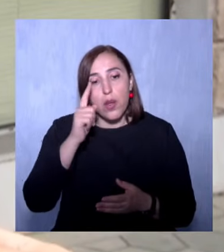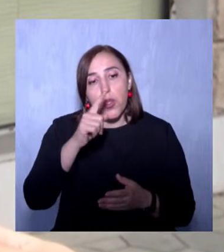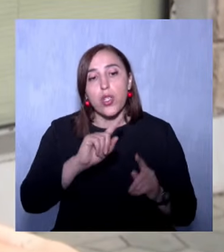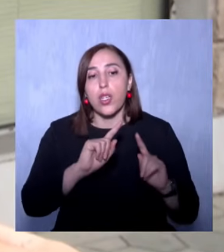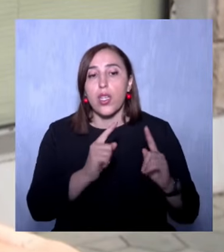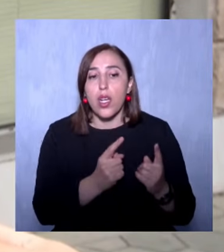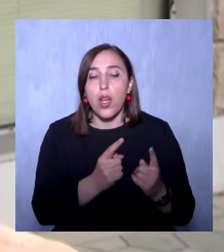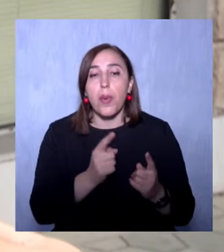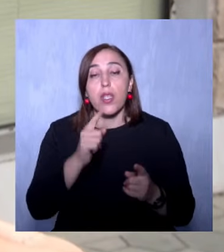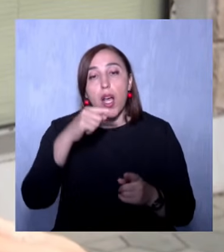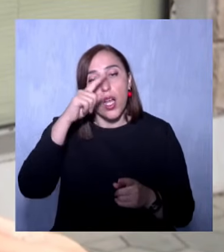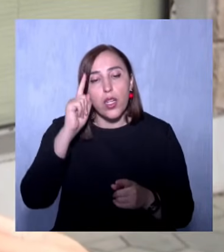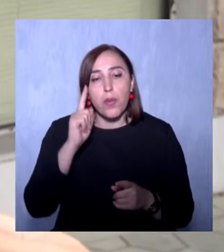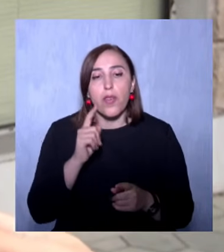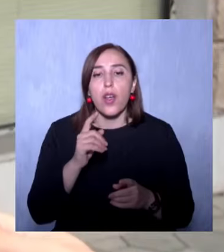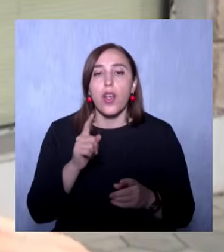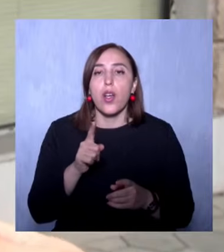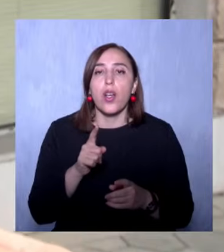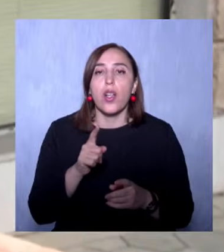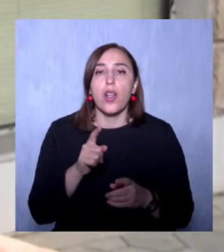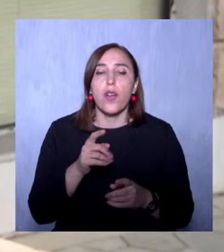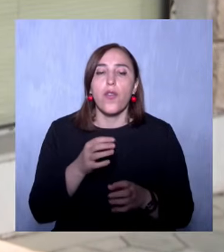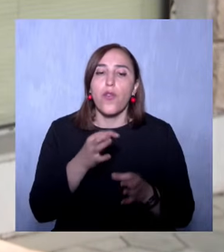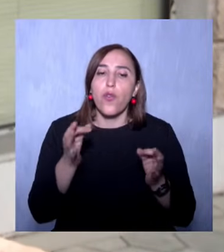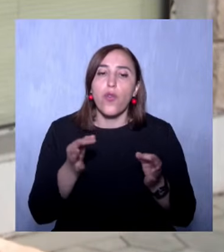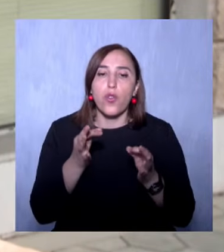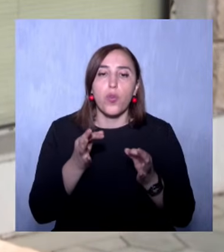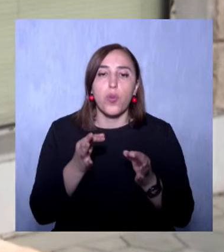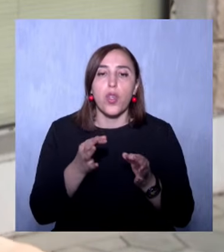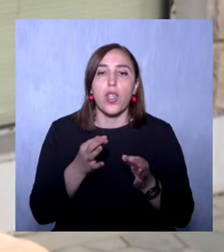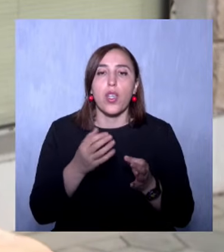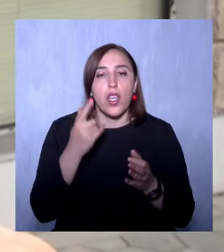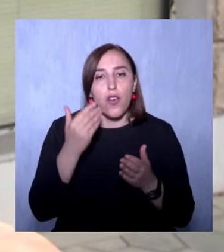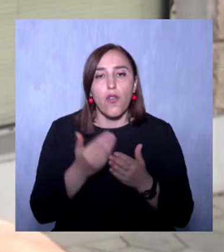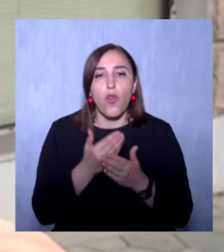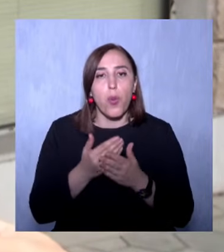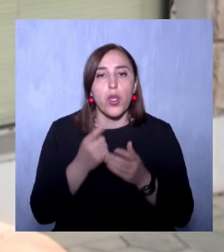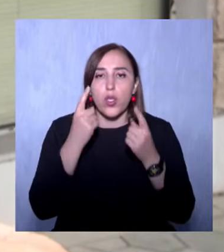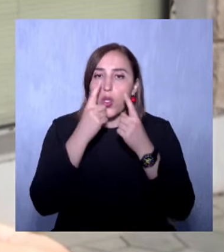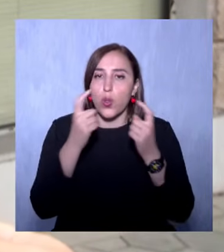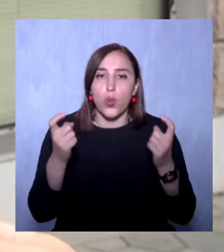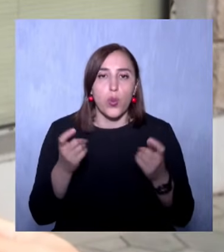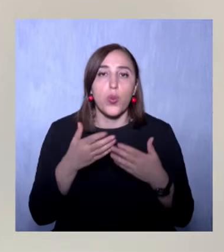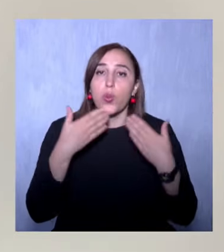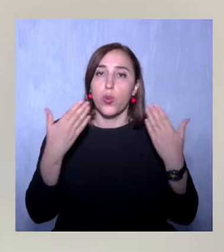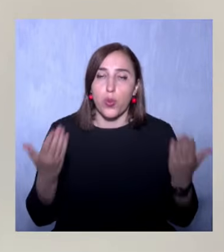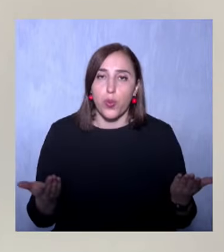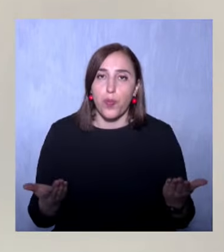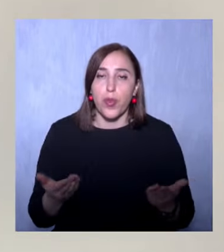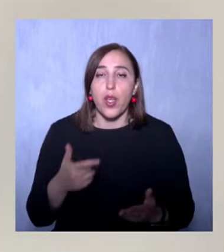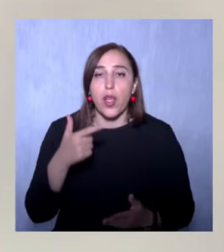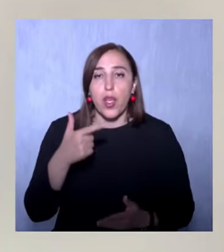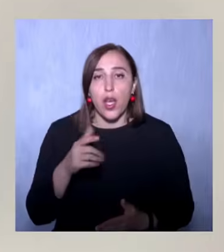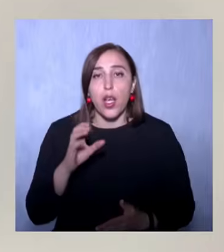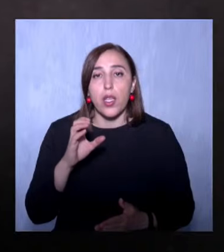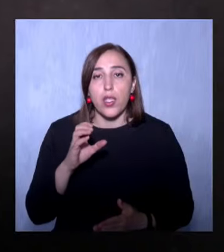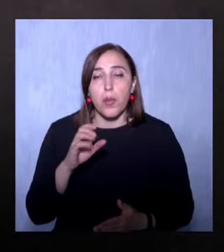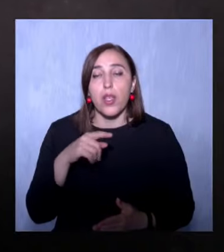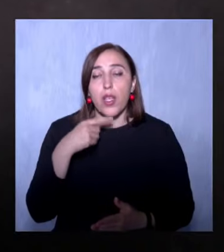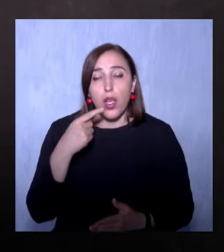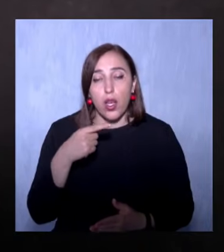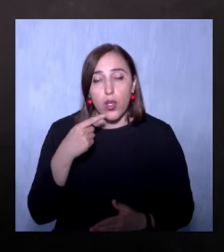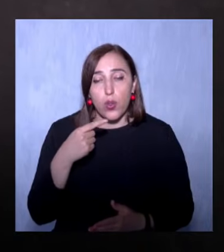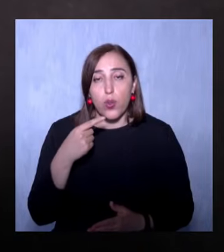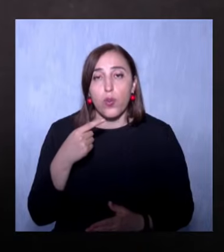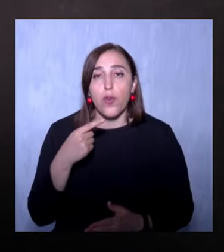բայց Ադրբեջանը որևէ իրական տեղեկություն նրանց որպիսության մասին չի տրամադրում։ Գեղամ Ստեփանյանն ասում է, իր